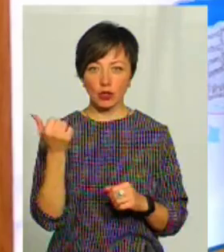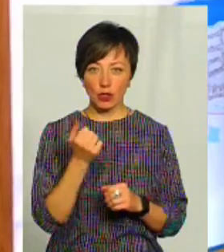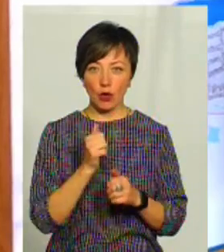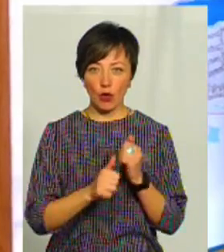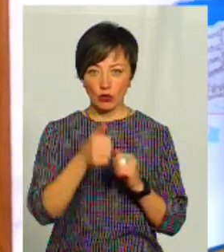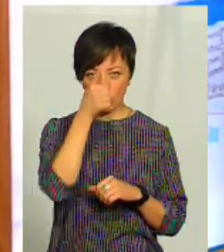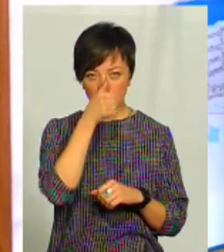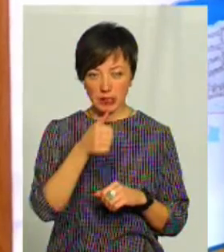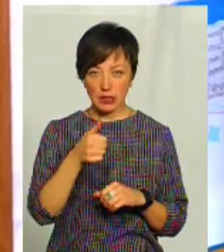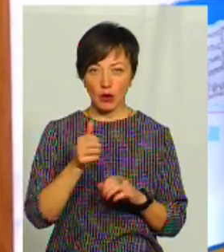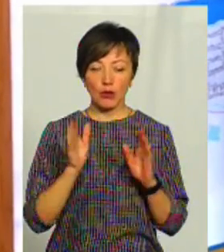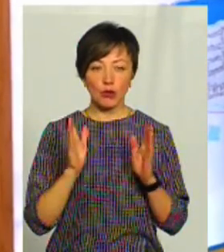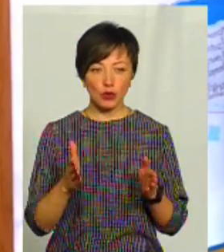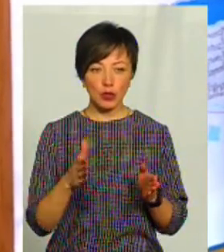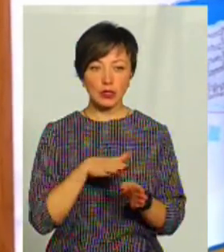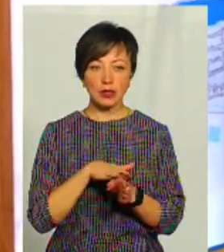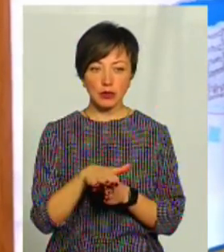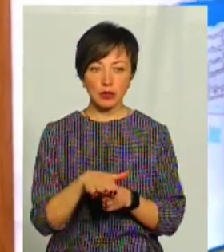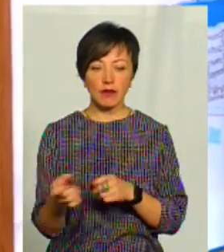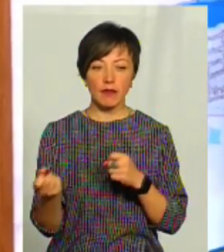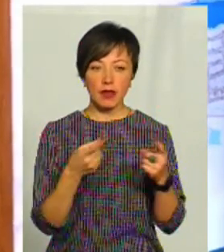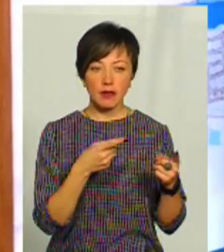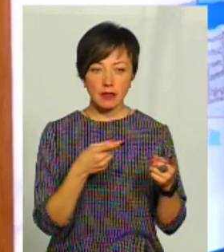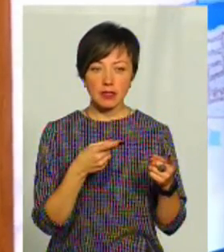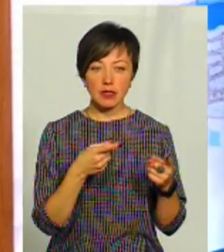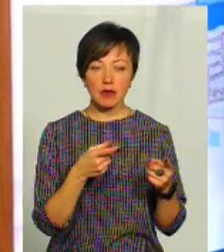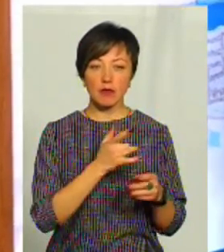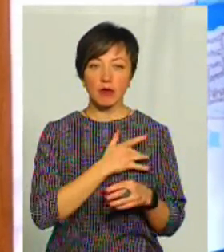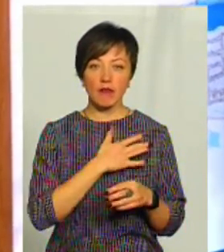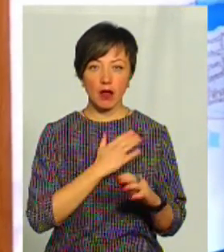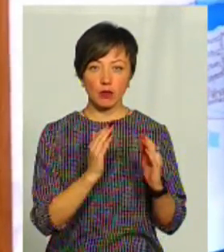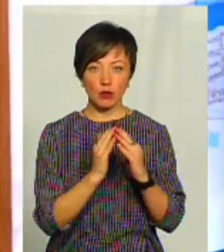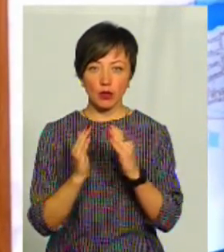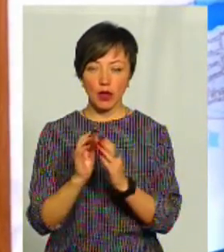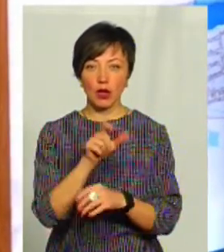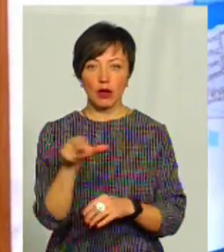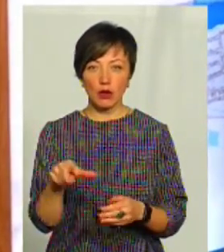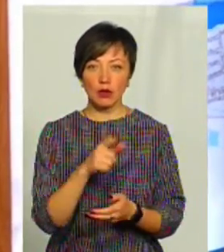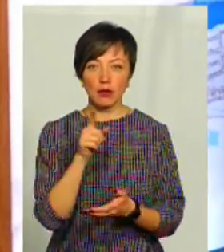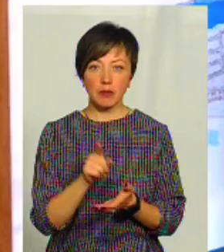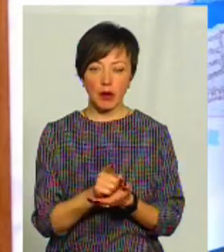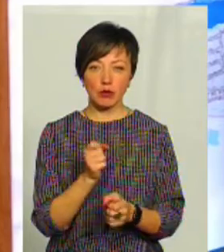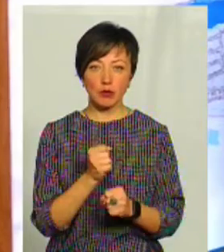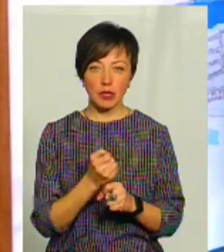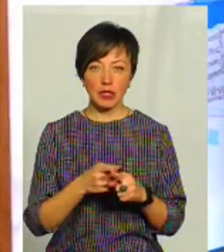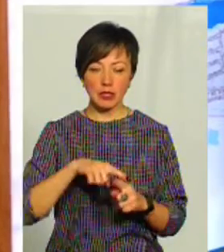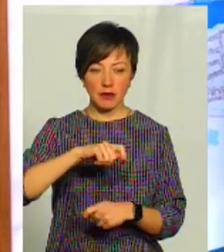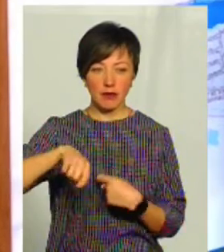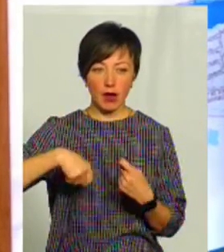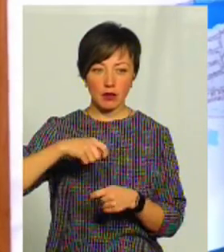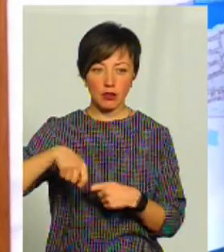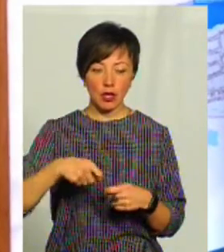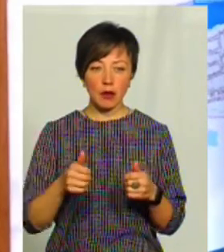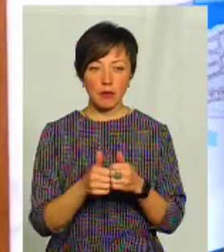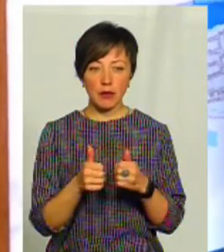кожного місяця, буде здійснюватися вивіз від приватних будівель. Мешканці мають зробити ці в'язочки і